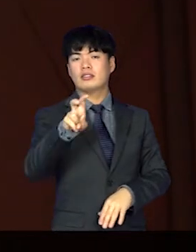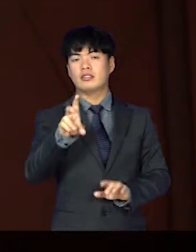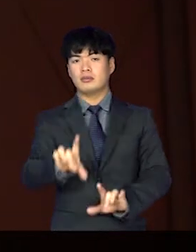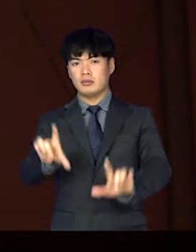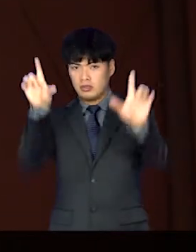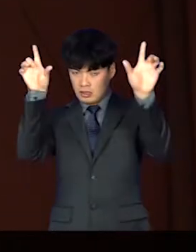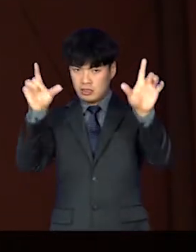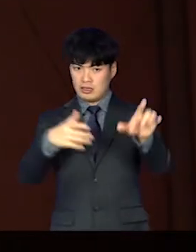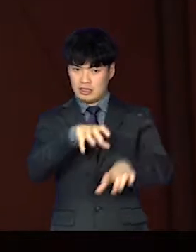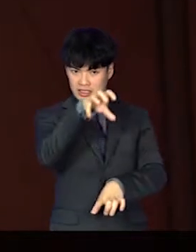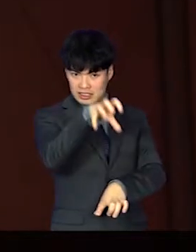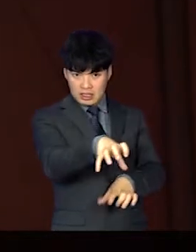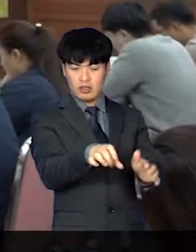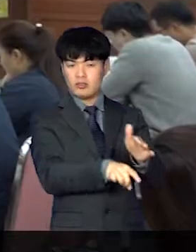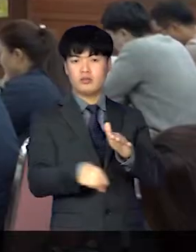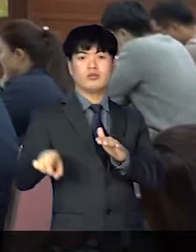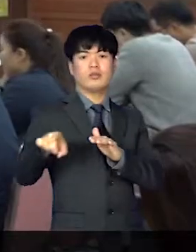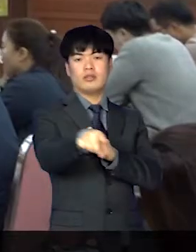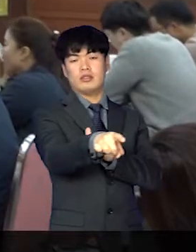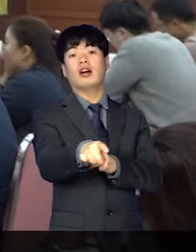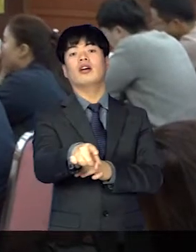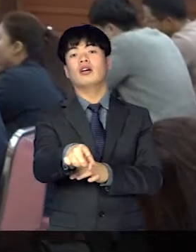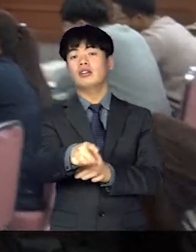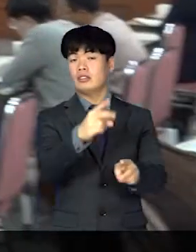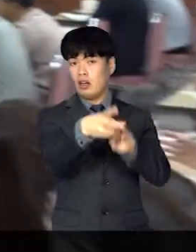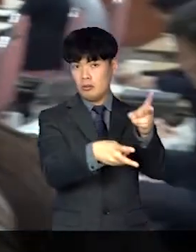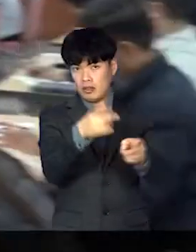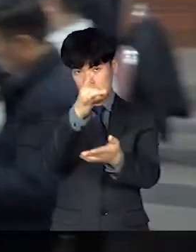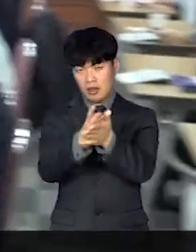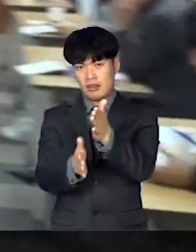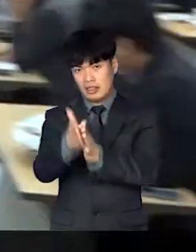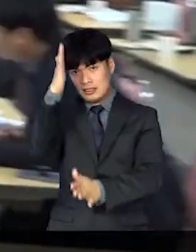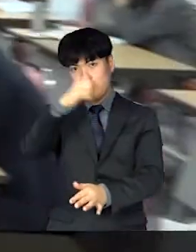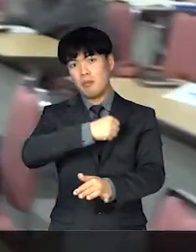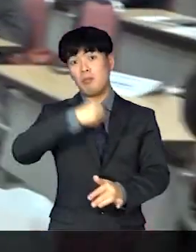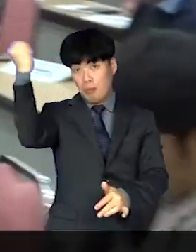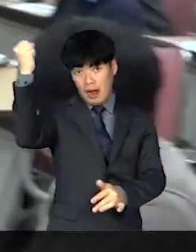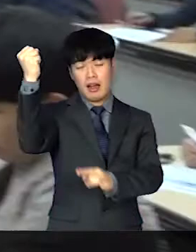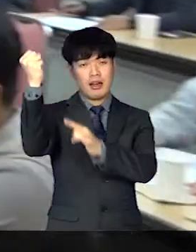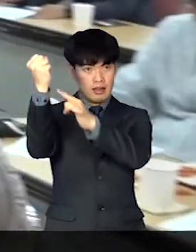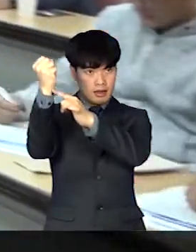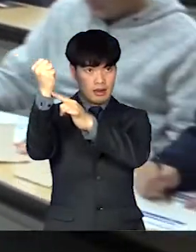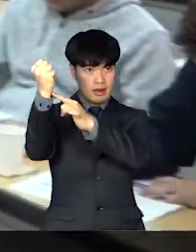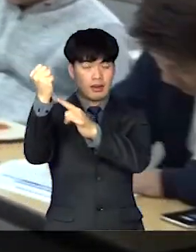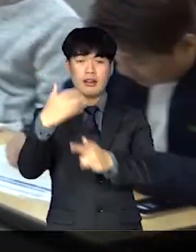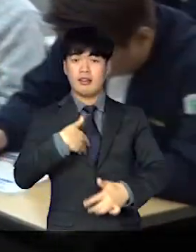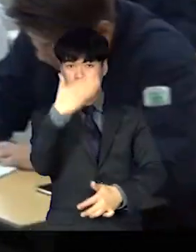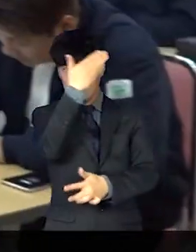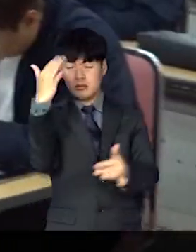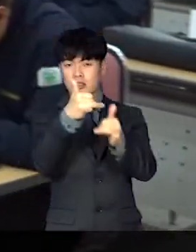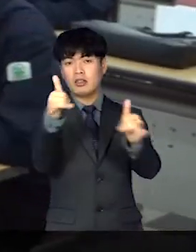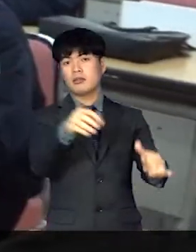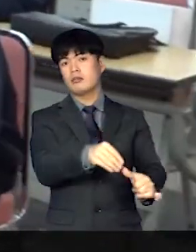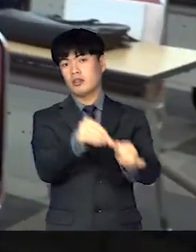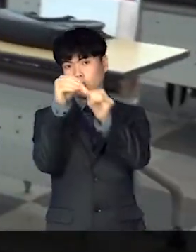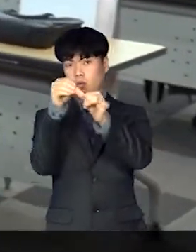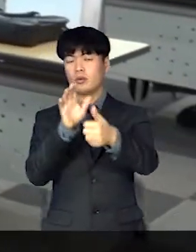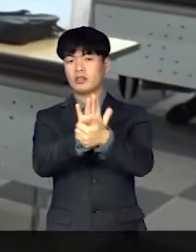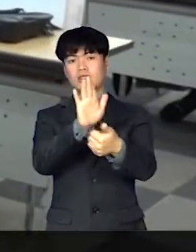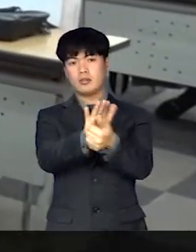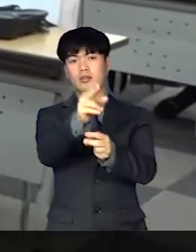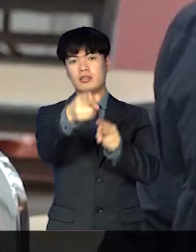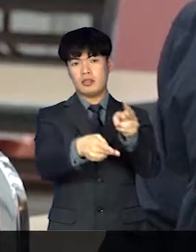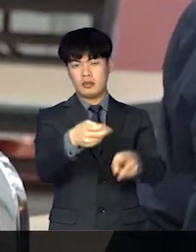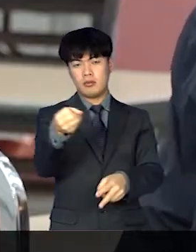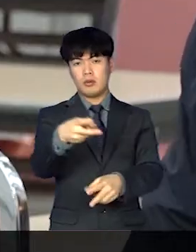공모한 2020년 지역주도형 청년 일자리 사업에서 천안시가 선정된 지역경제 활성화 선도기업 청년 채용 지원